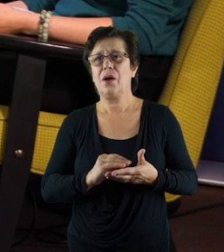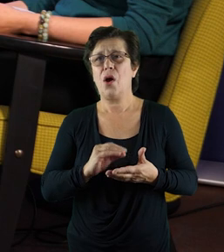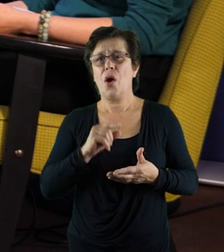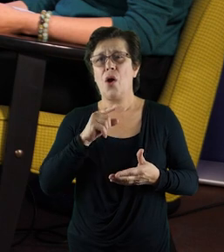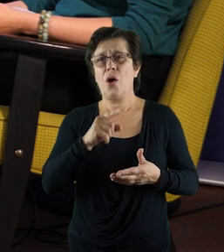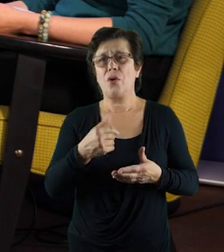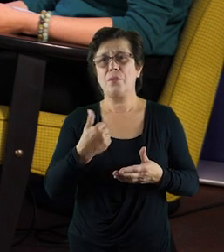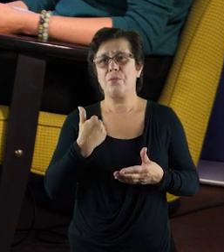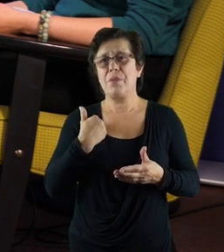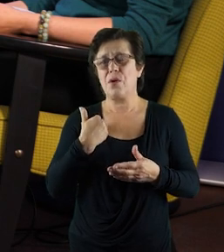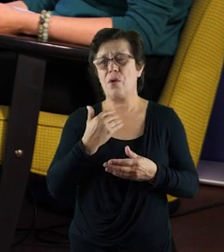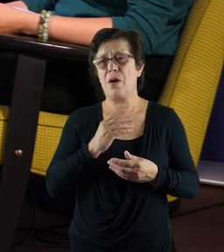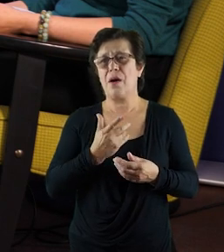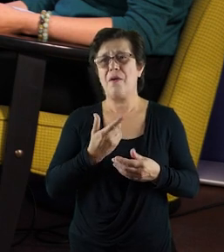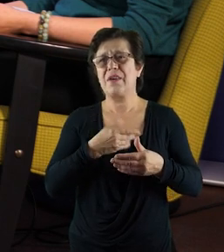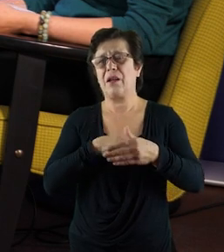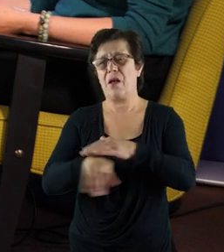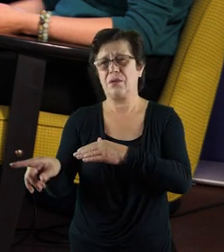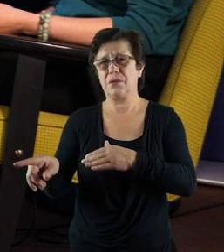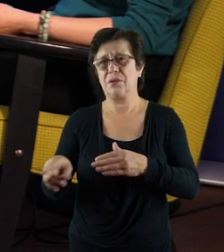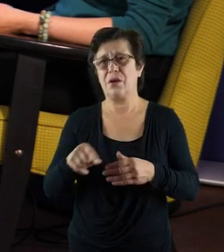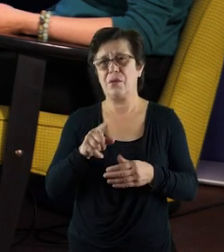właściwie objął bardzo